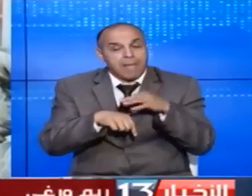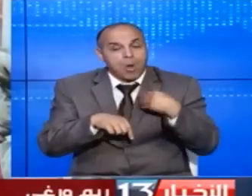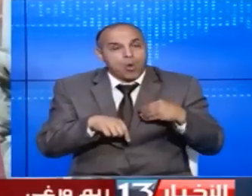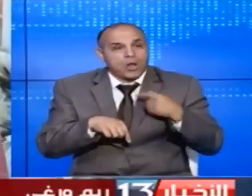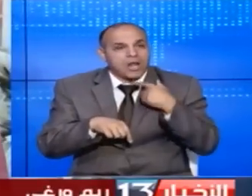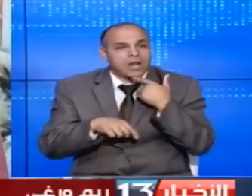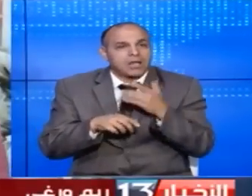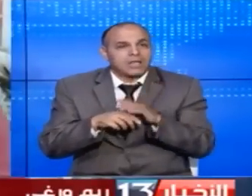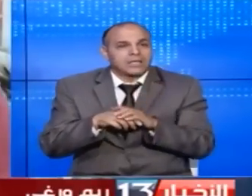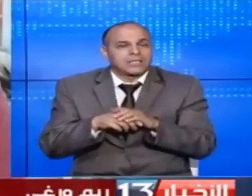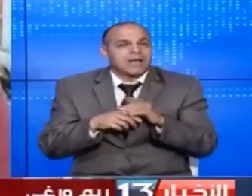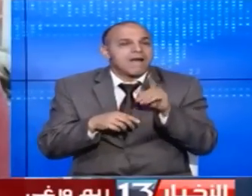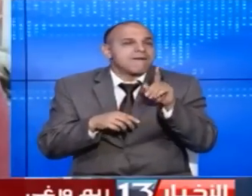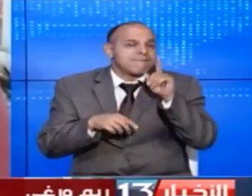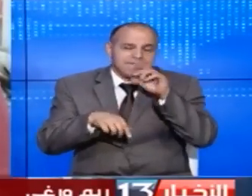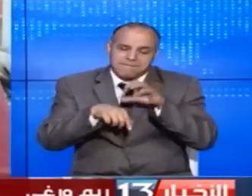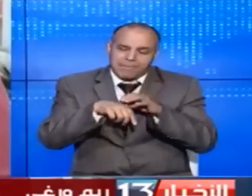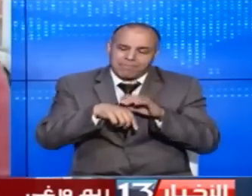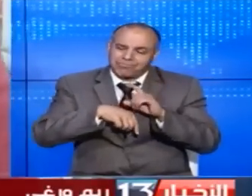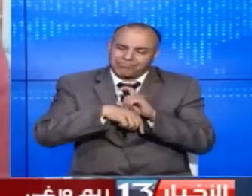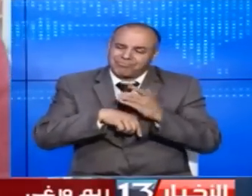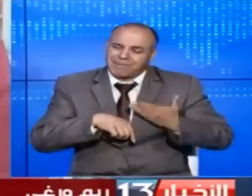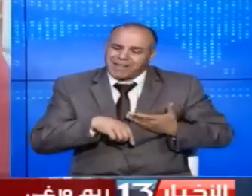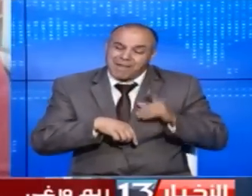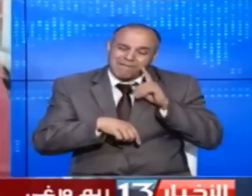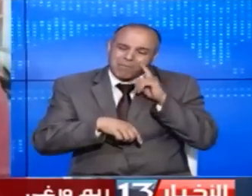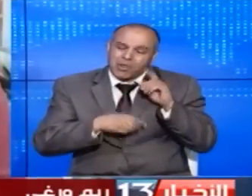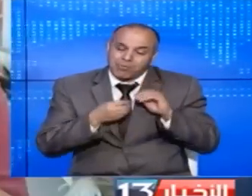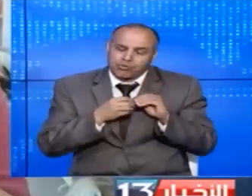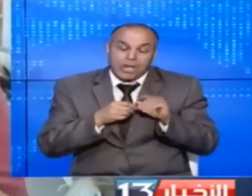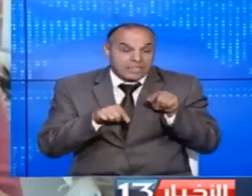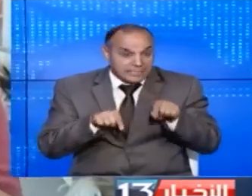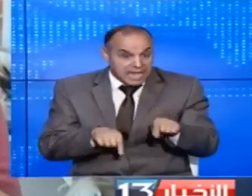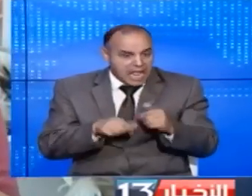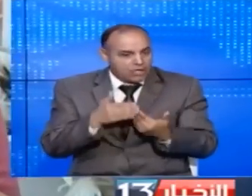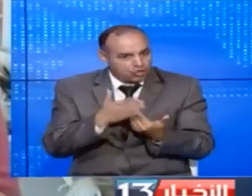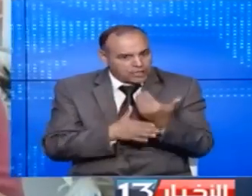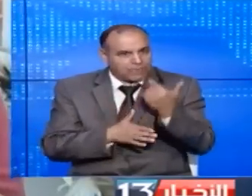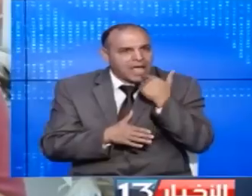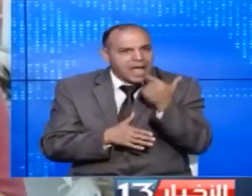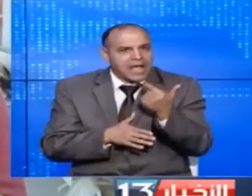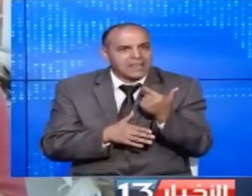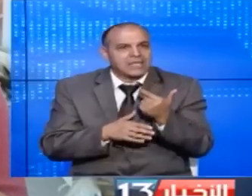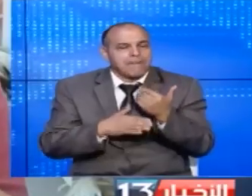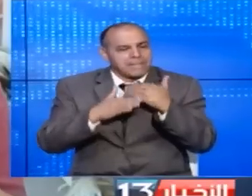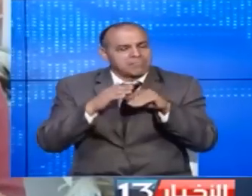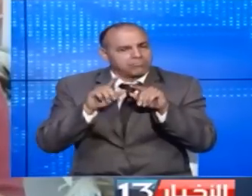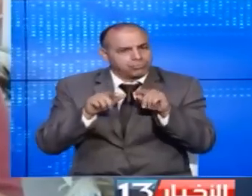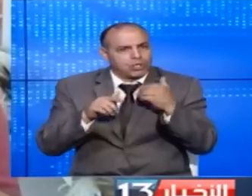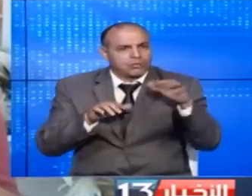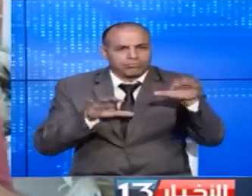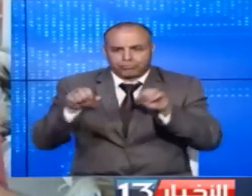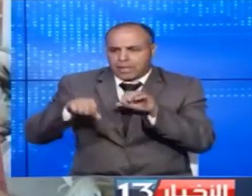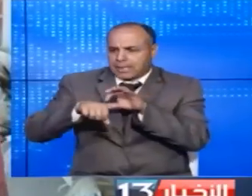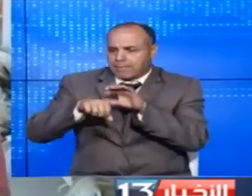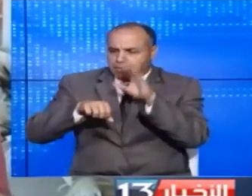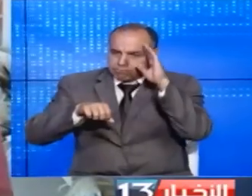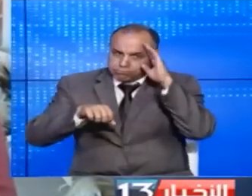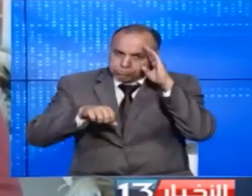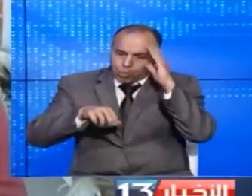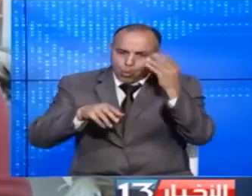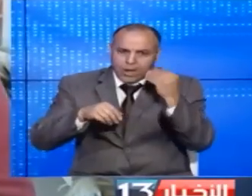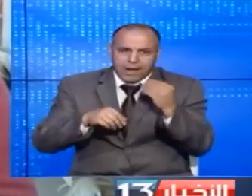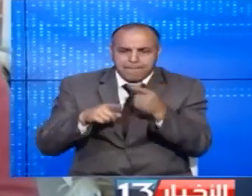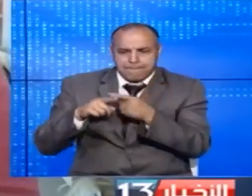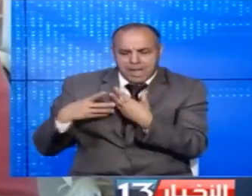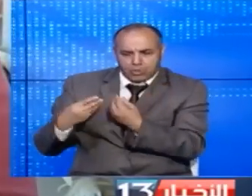كوتي ايموسيونيل وسرطان الثدي، هذاك علاش السنة حاجة جديدة بطبيعة ديما لو ديبيستاج موجود، نجيبوا الطب مشكورين لي